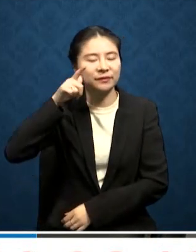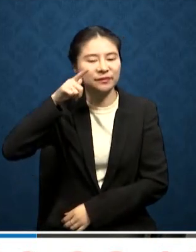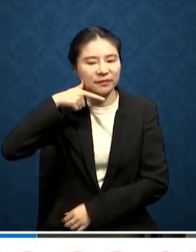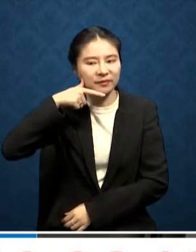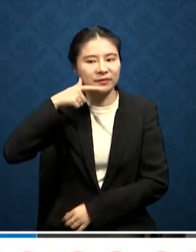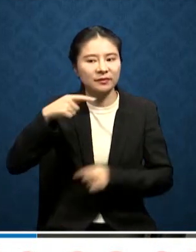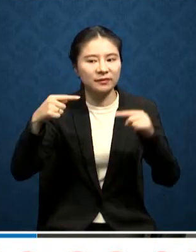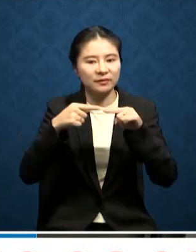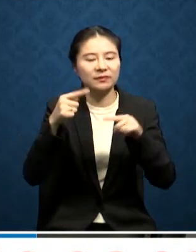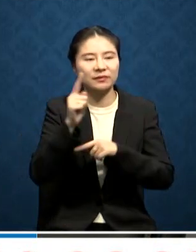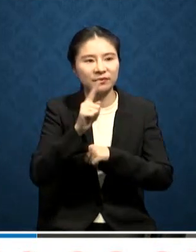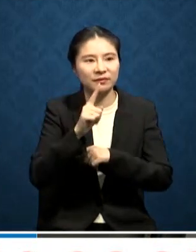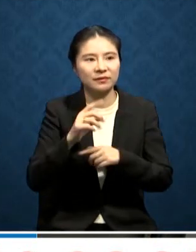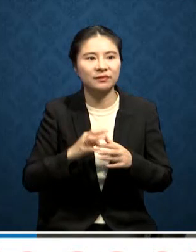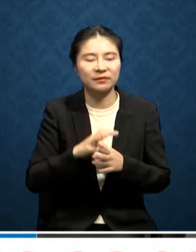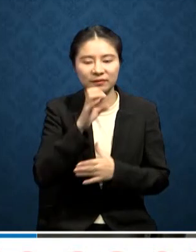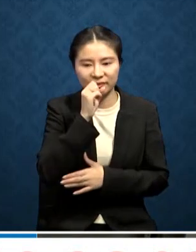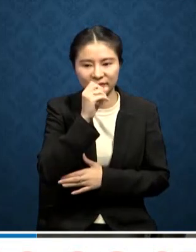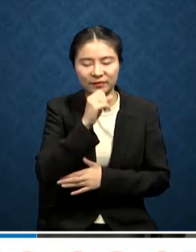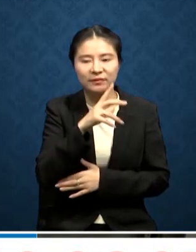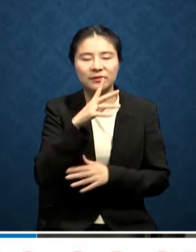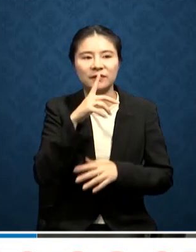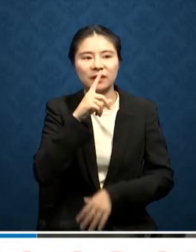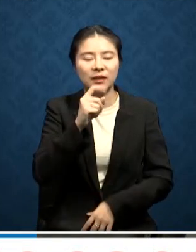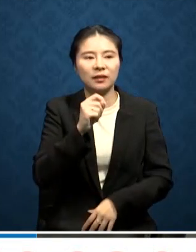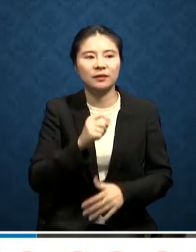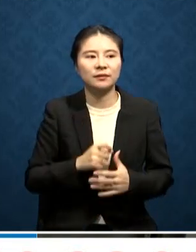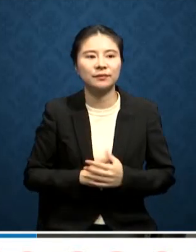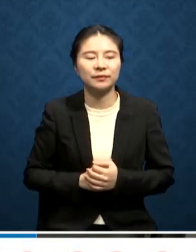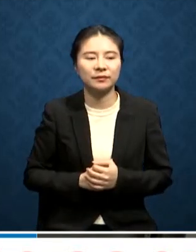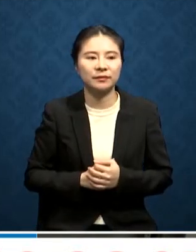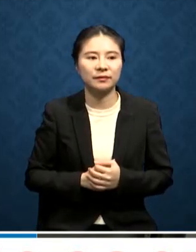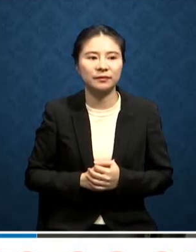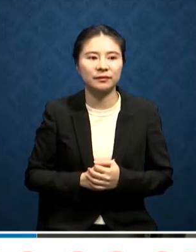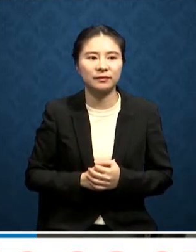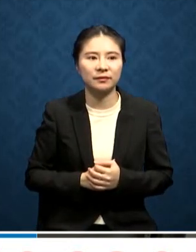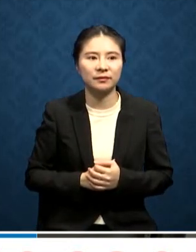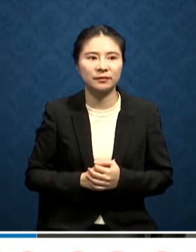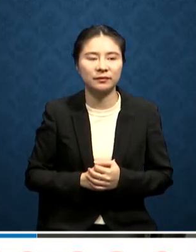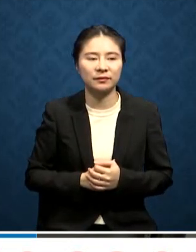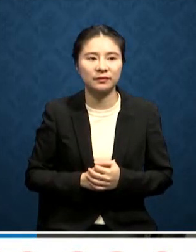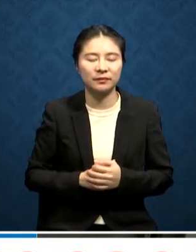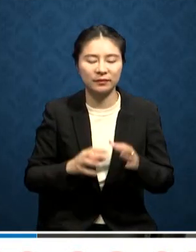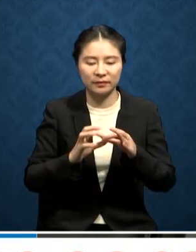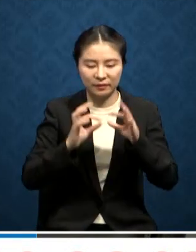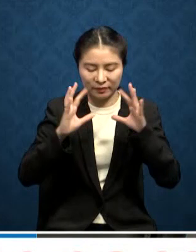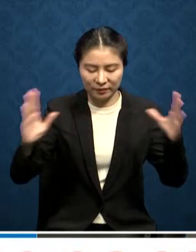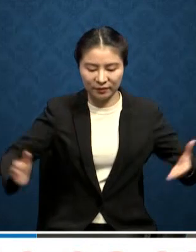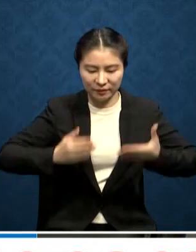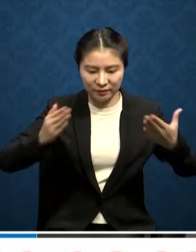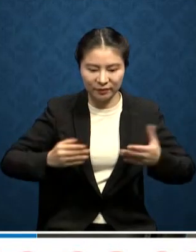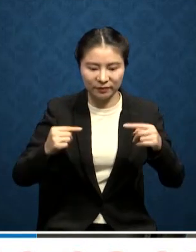จากไหนลองลองลองตอบให้ให้หายสงสัยบ้างนะครับและก็เรื่องการรณรงค์